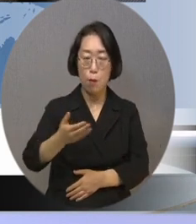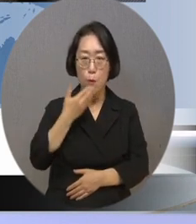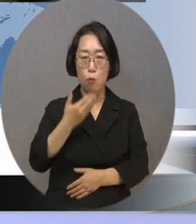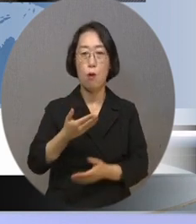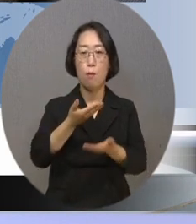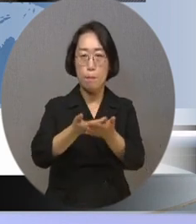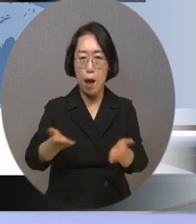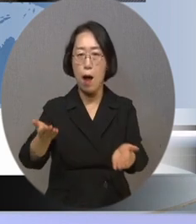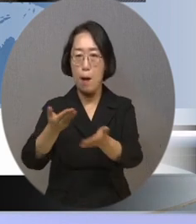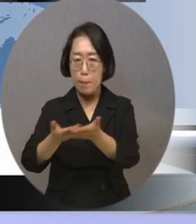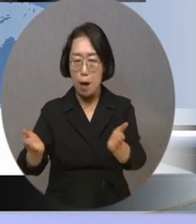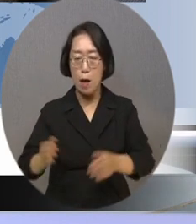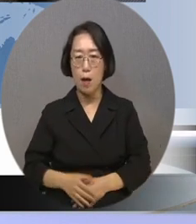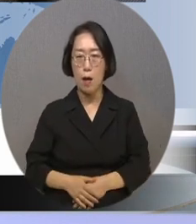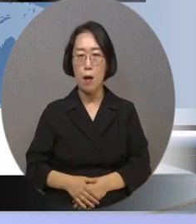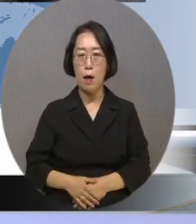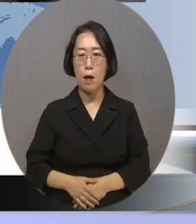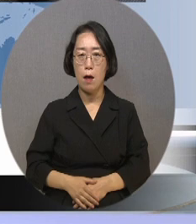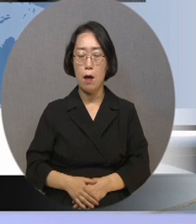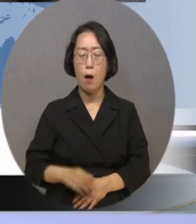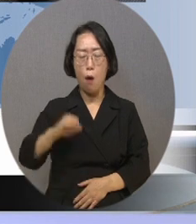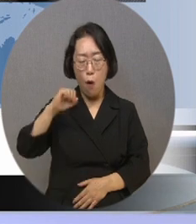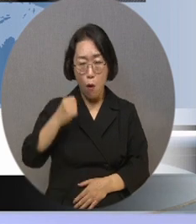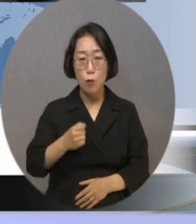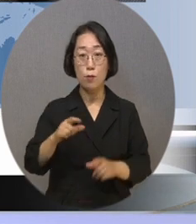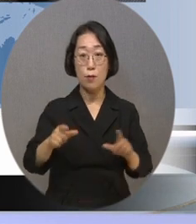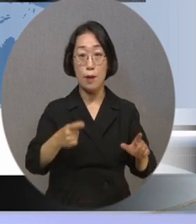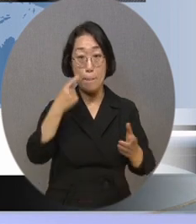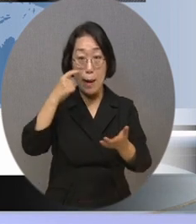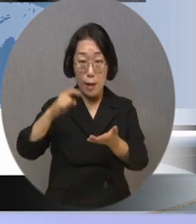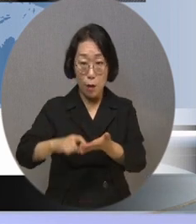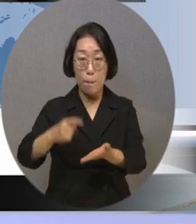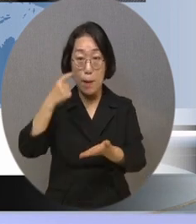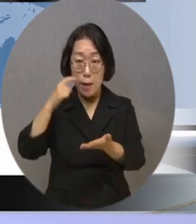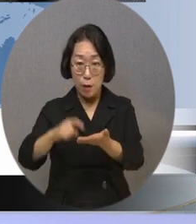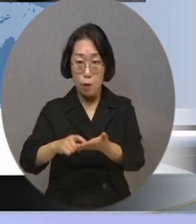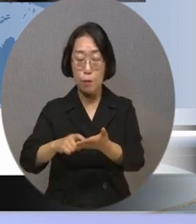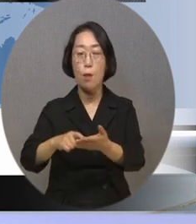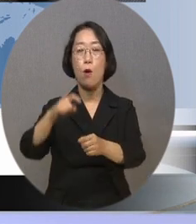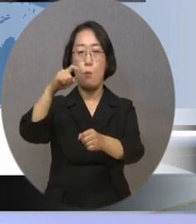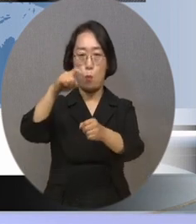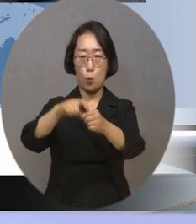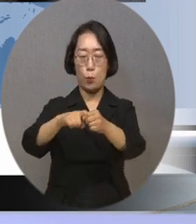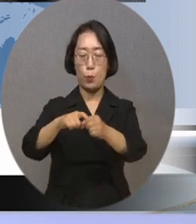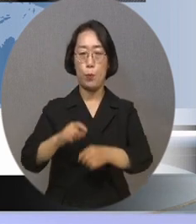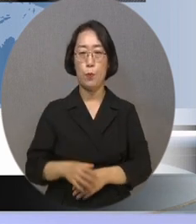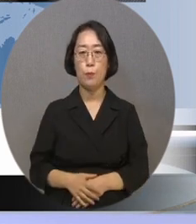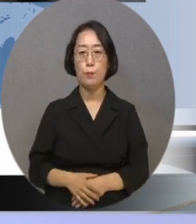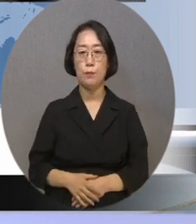전달했습니다. 복지 사각지대를 집중 발굴해 해소하겠다는 취지입니다. 정희현 기자입니다.